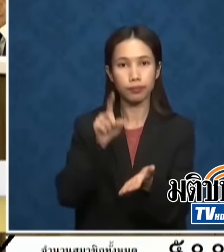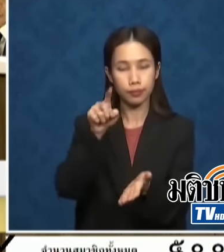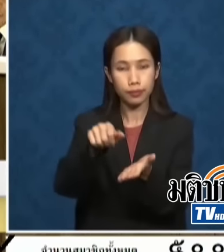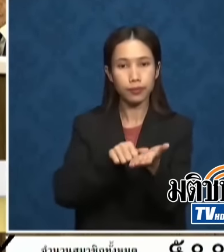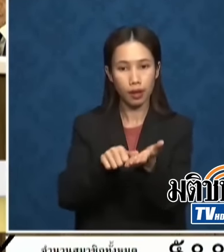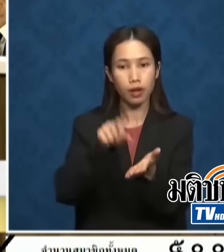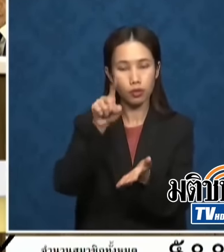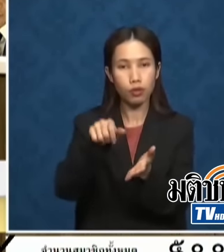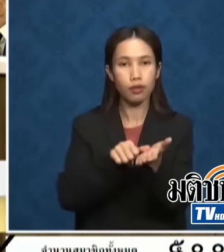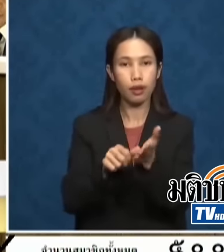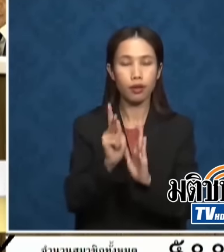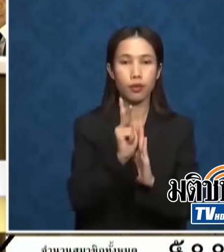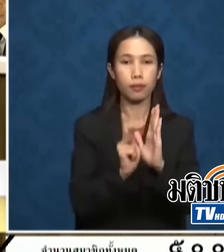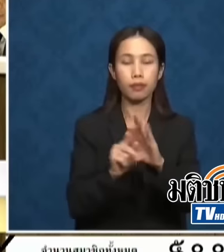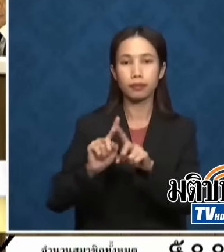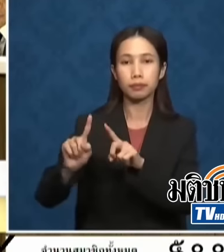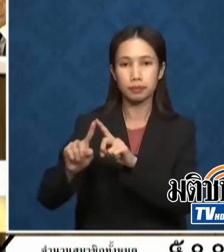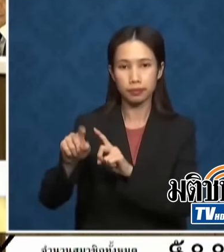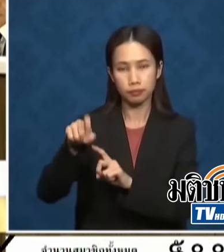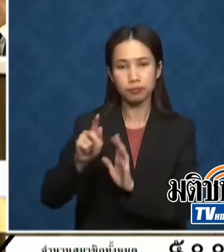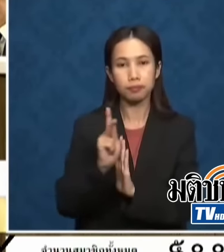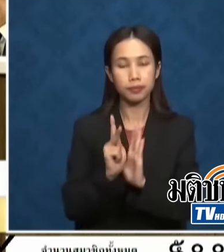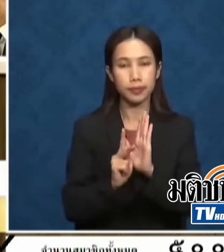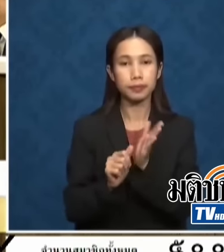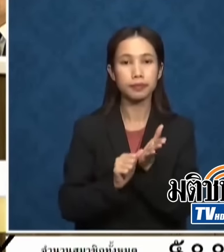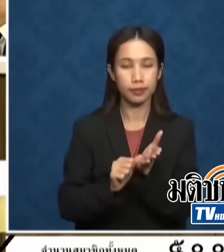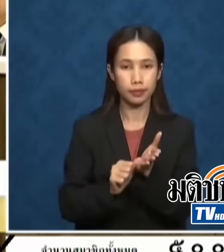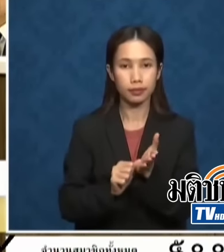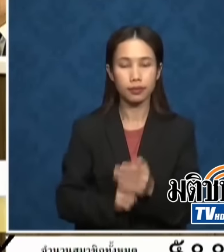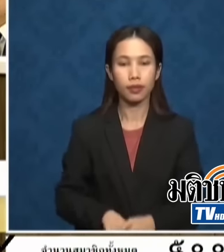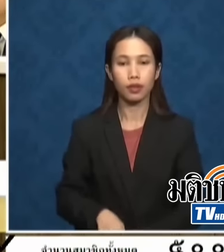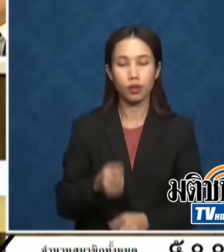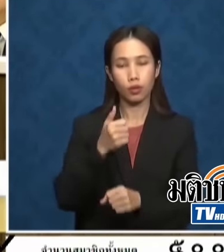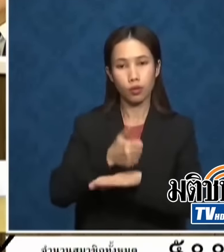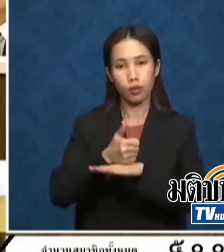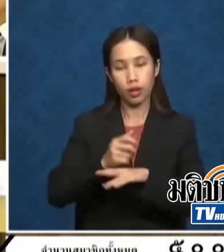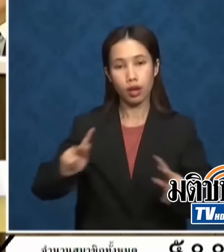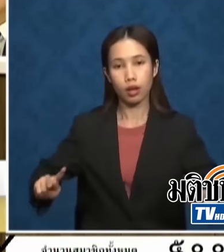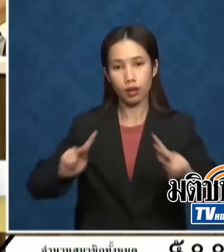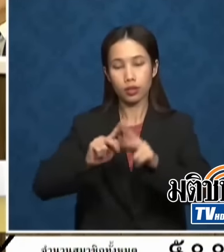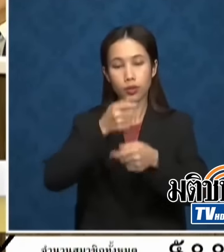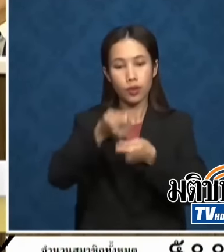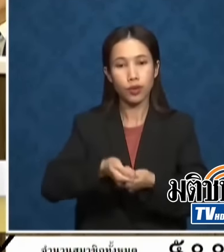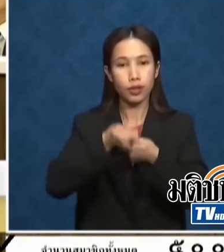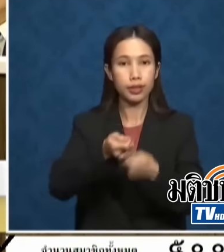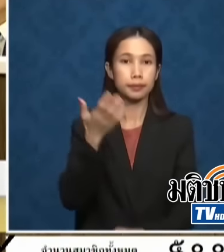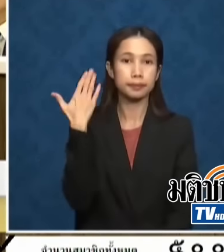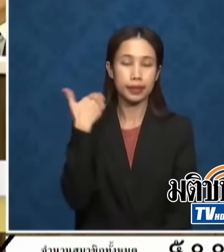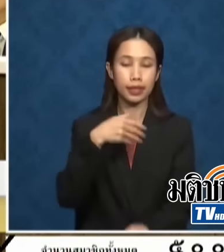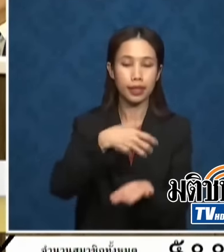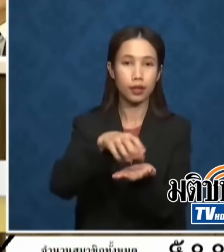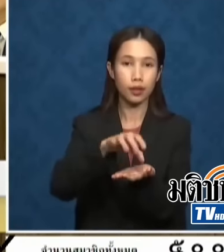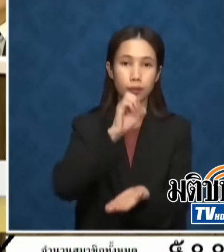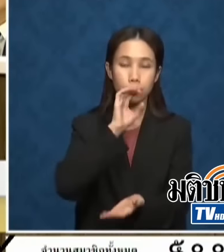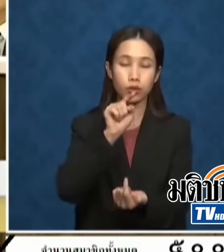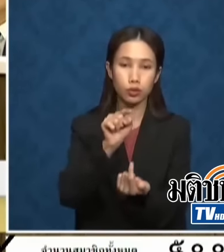แก้กฎหมายต่างๆจำนวนมากซึ่งท่านรัฐมนตรีว่าการกระทรวงเกษตรและสหกรณ์เมื่อสักครู่ก็ได้พูดว่าได้มี